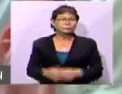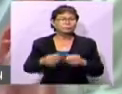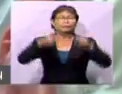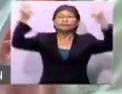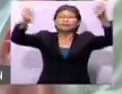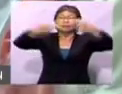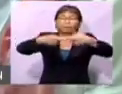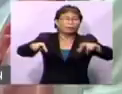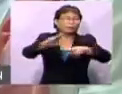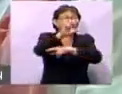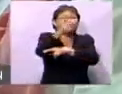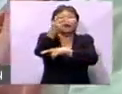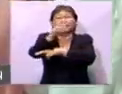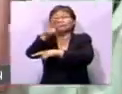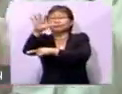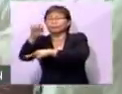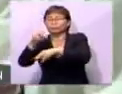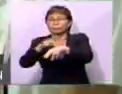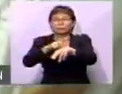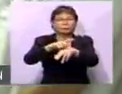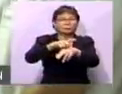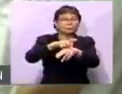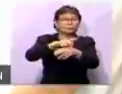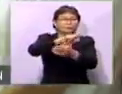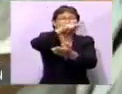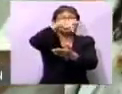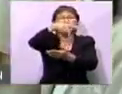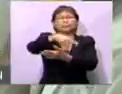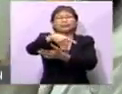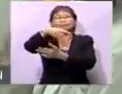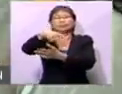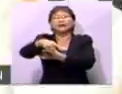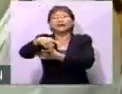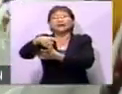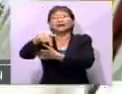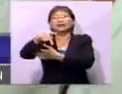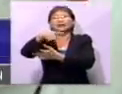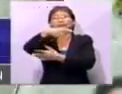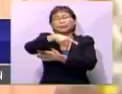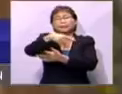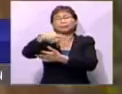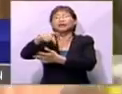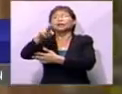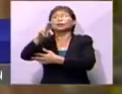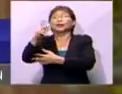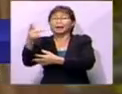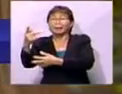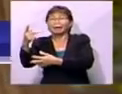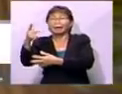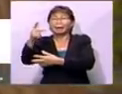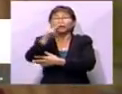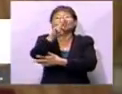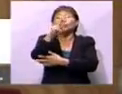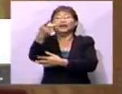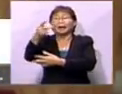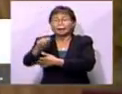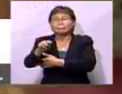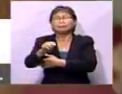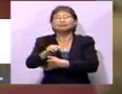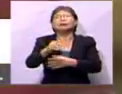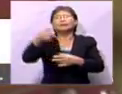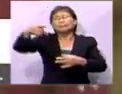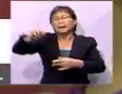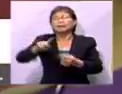Bersempena pelancaran Adam 50 di Pusat Perubatan Universiti Kebangsaan Malaysia, Perdana Menteri turut meluangkan masa bertemu